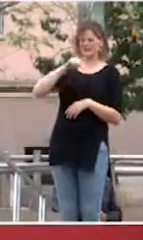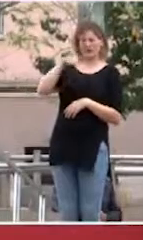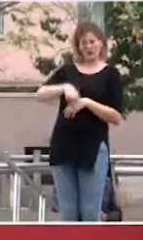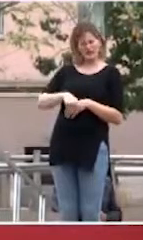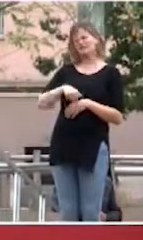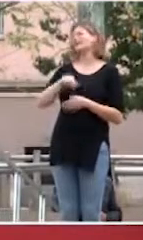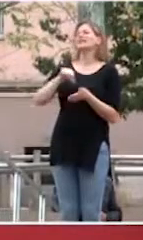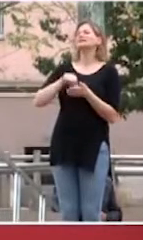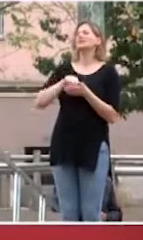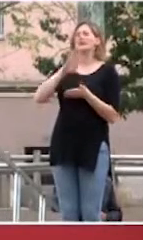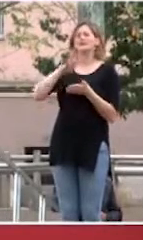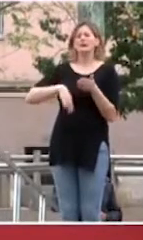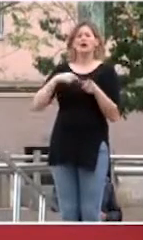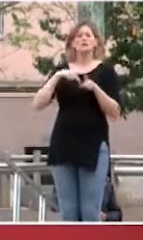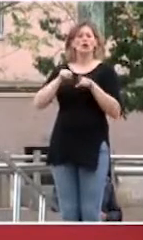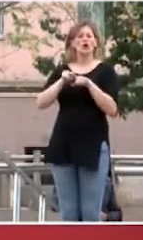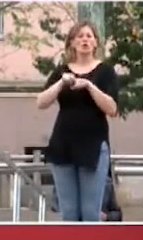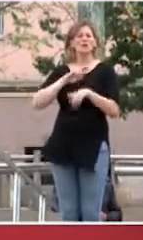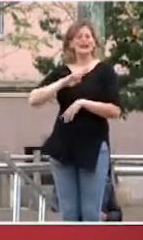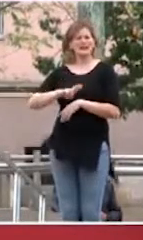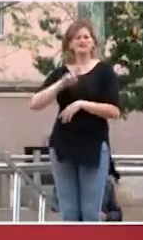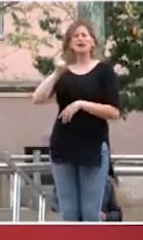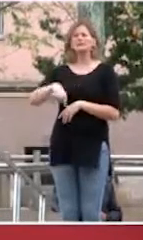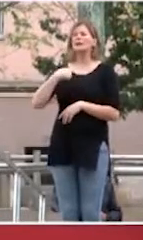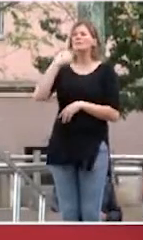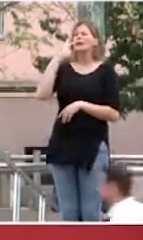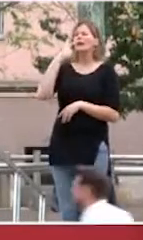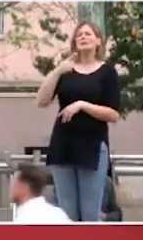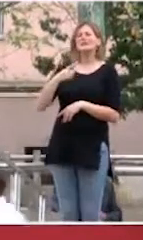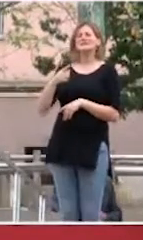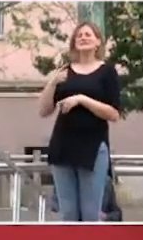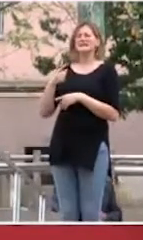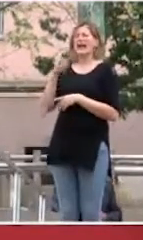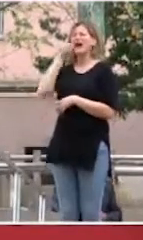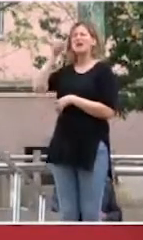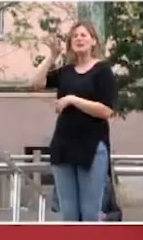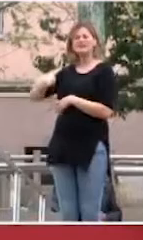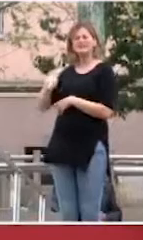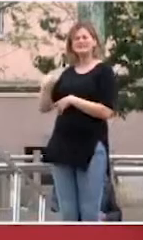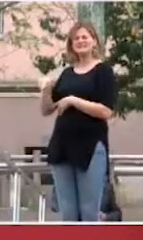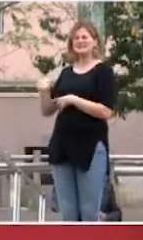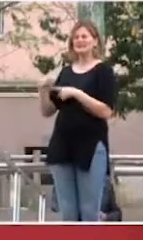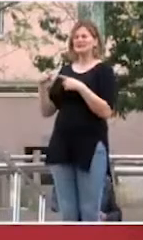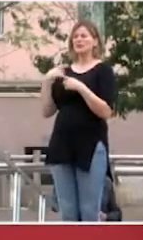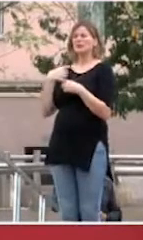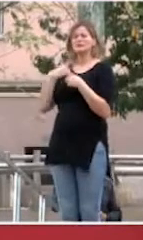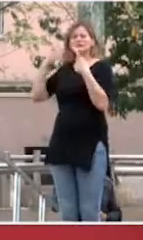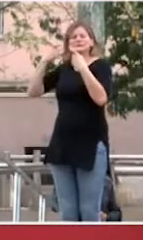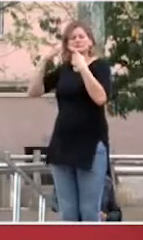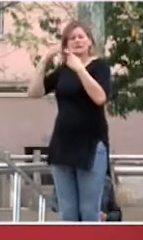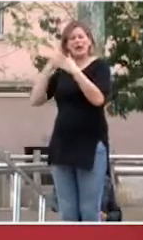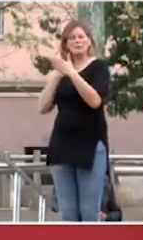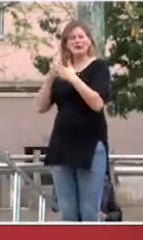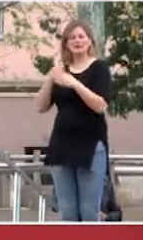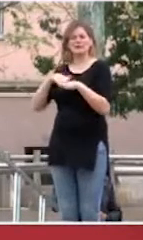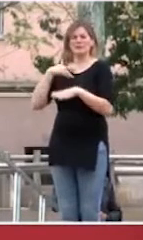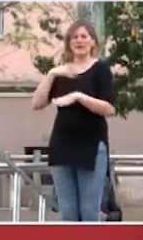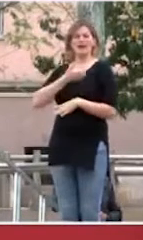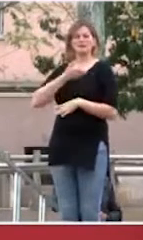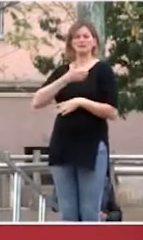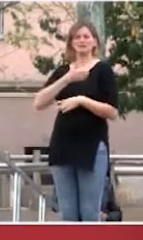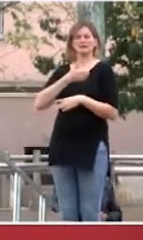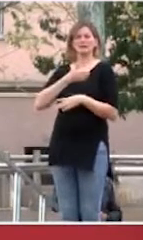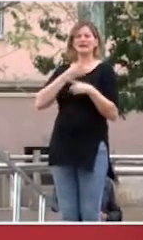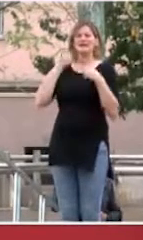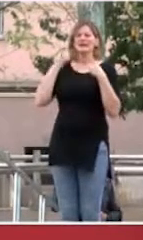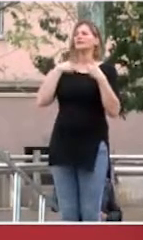Em sap molt greu dir-ho, però com a regidora he vist el Partit Socialista fer el possible perquè l'Ajuntament de Barcelona no